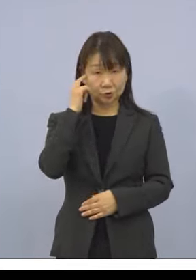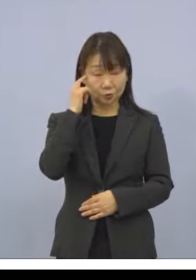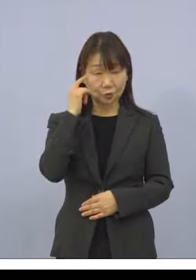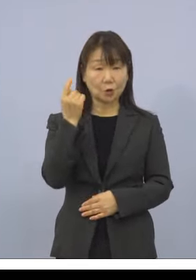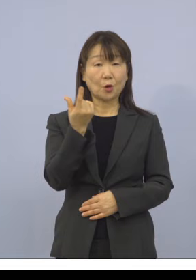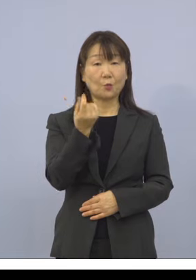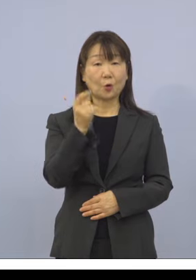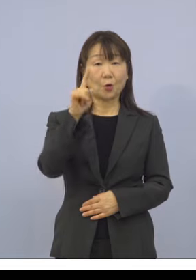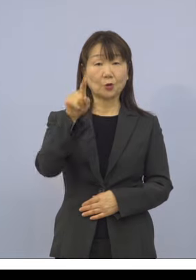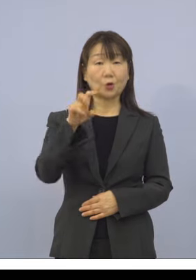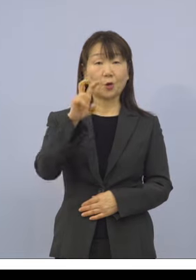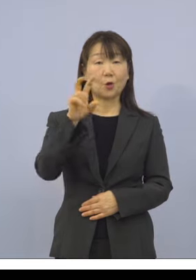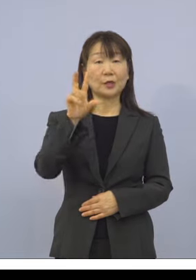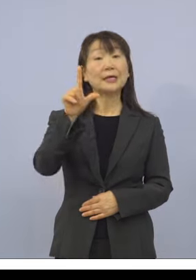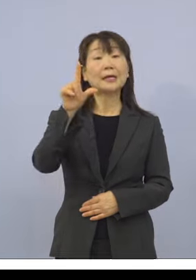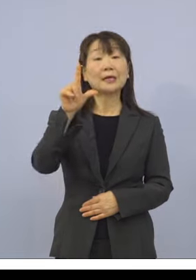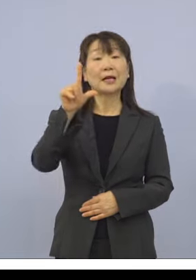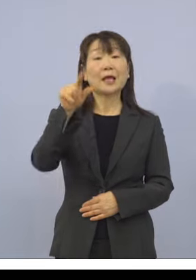乗ってもですね、